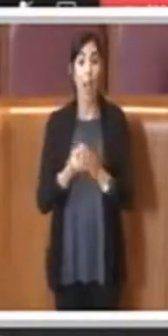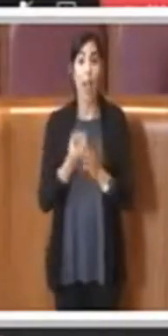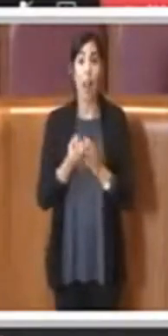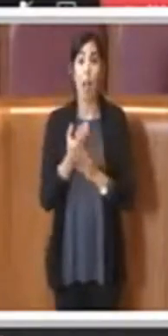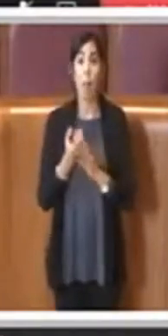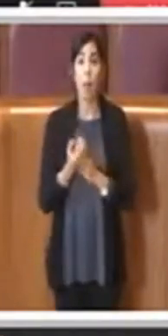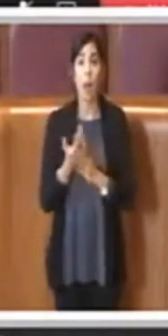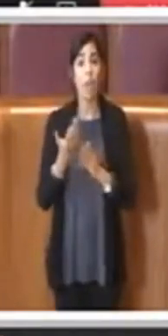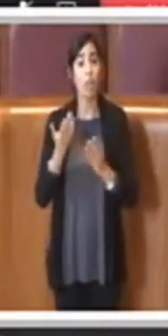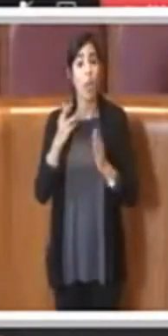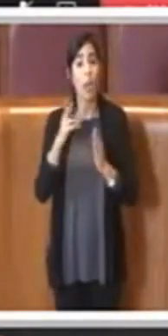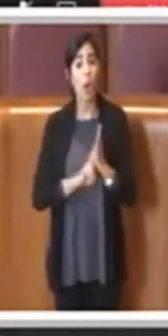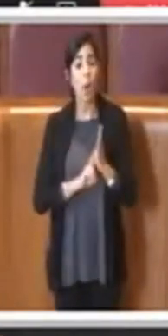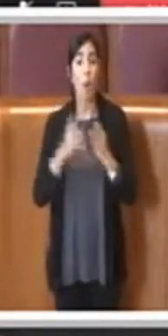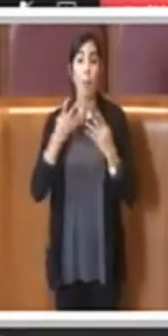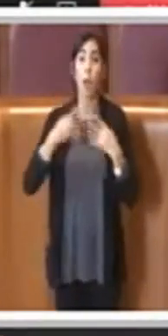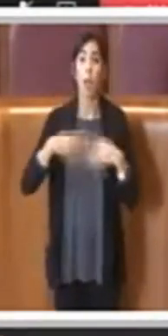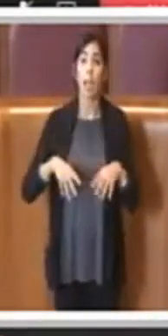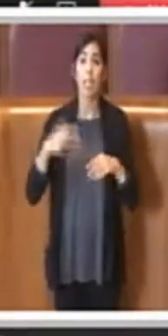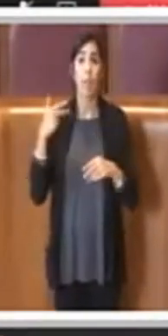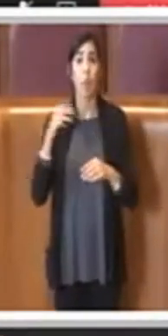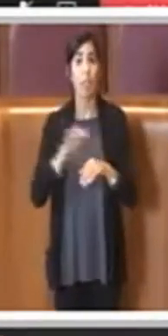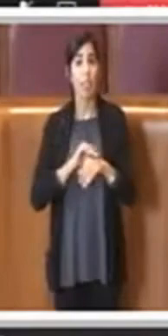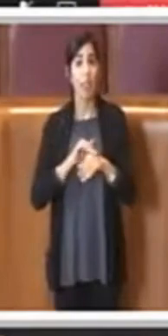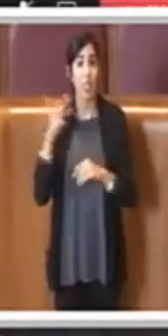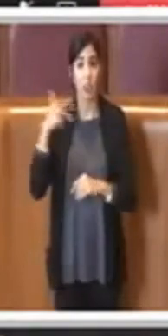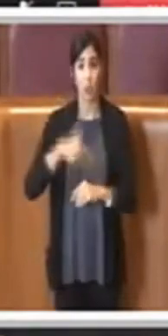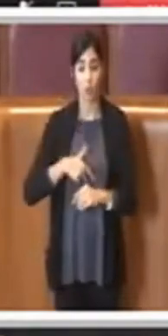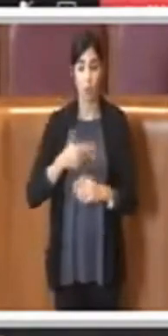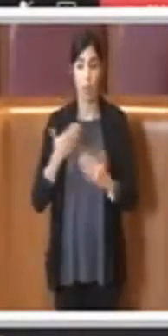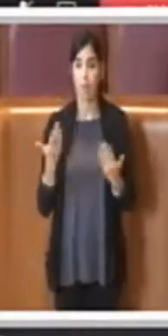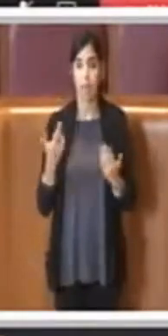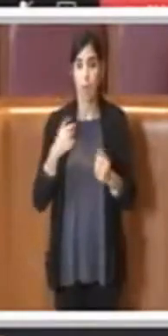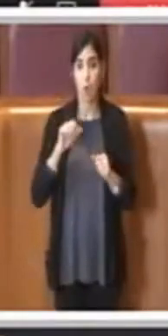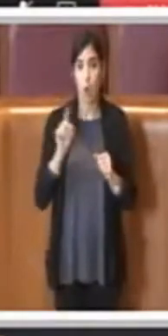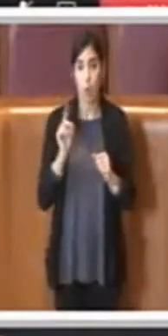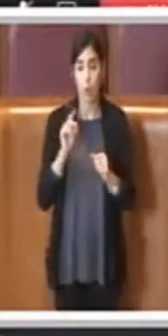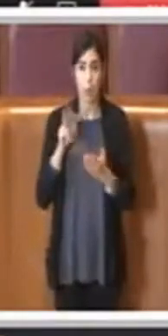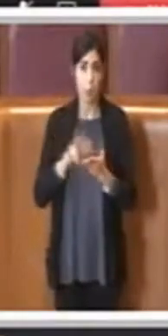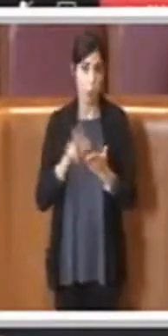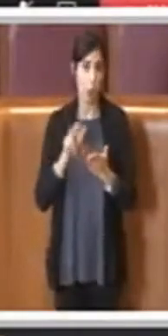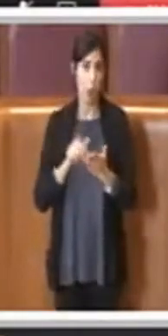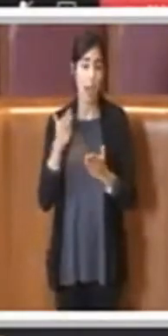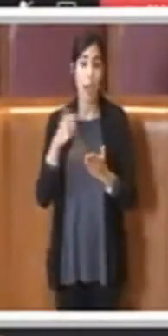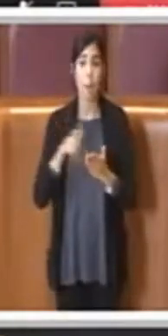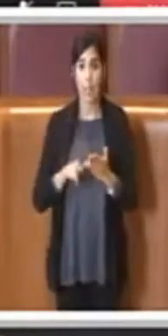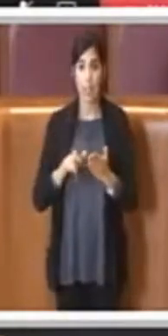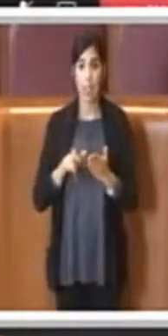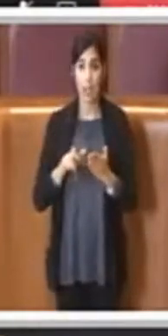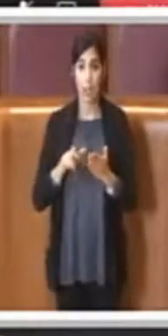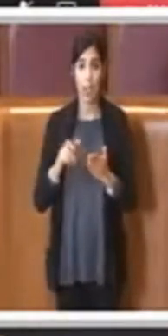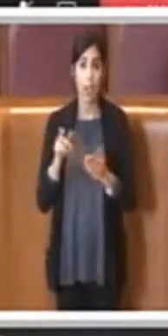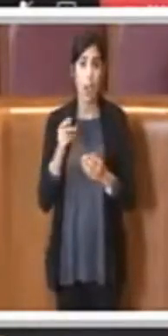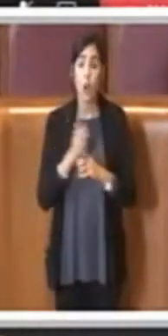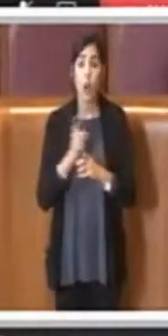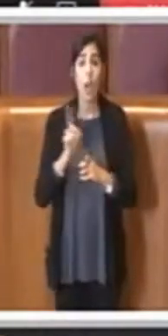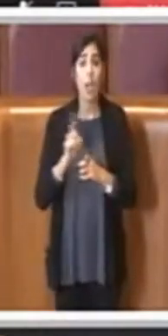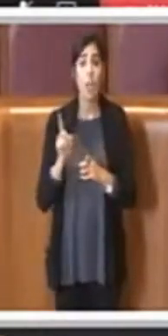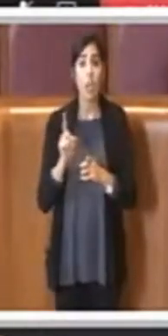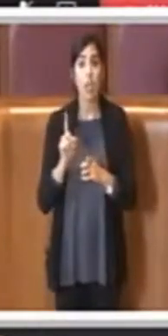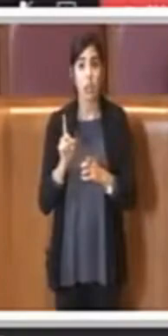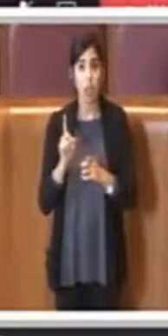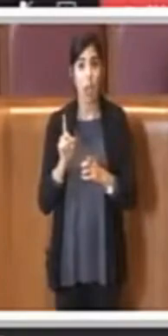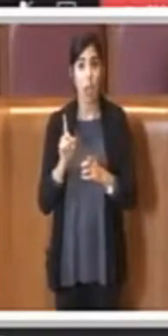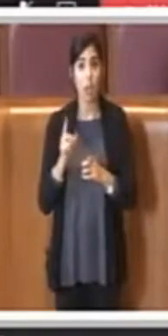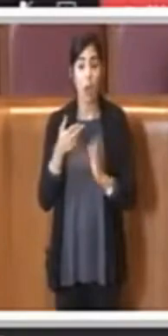servizi sociali. Allora, non possiamo assolutamente approvarlo perché non è necessario mettere